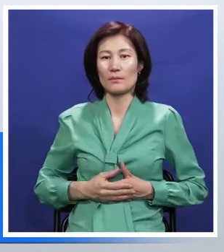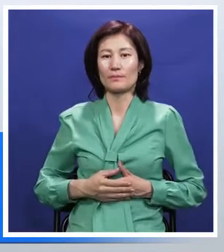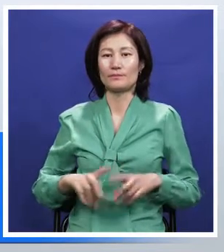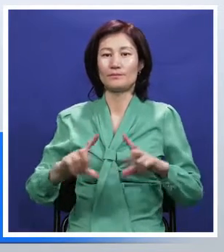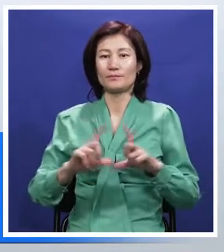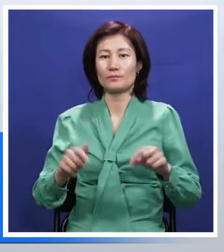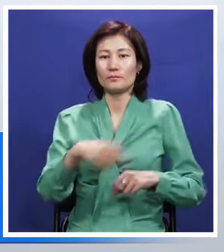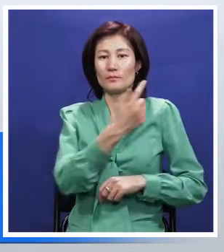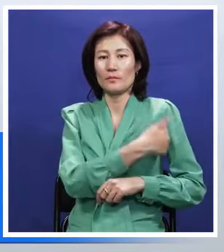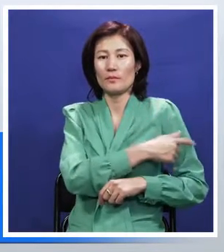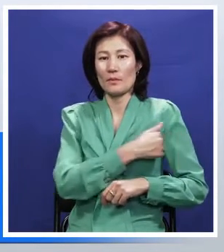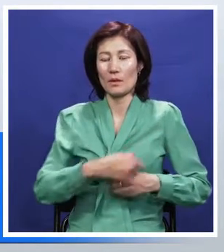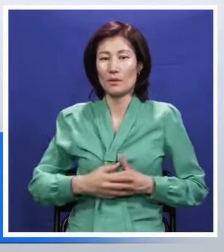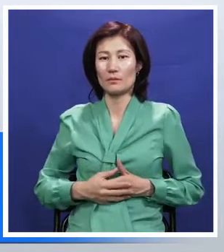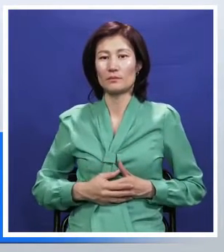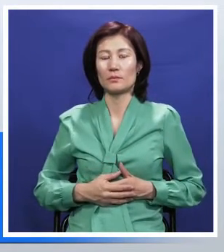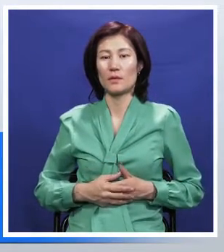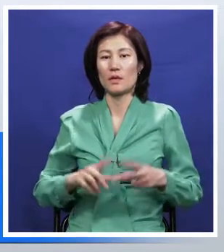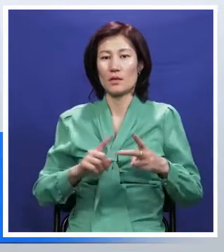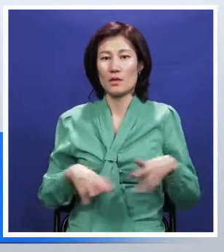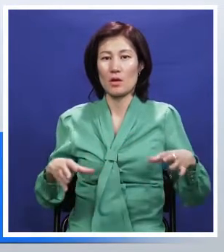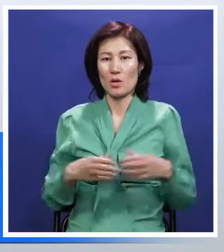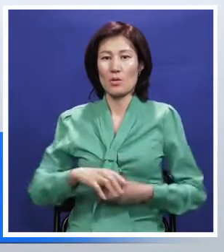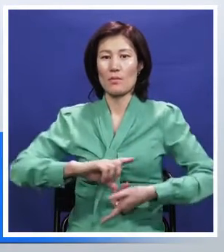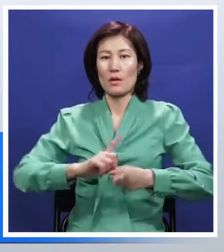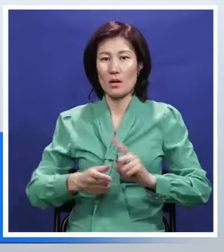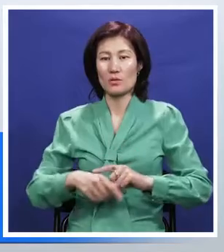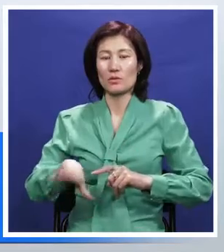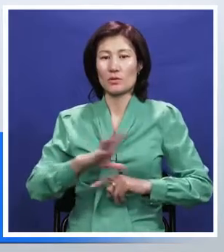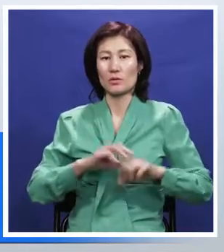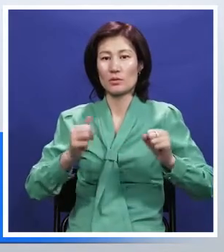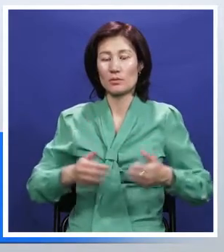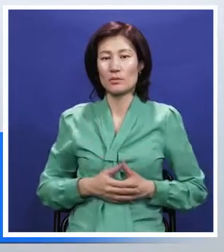больницаға апарып шешіңіз деді. Сөйтіп екінші группаға ауыстырыңыз.